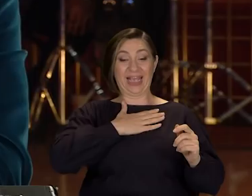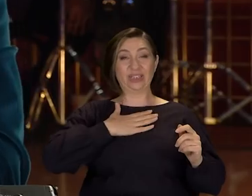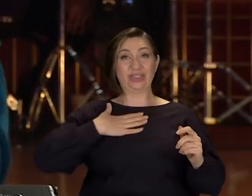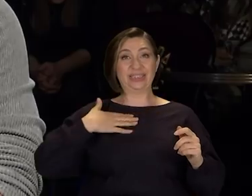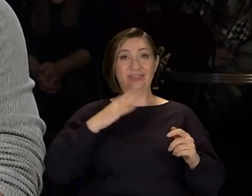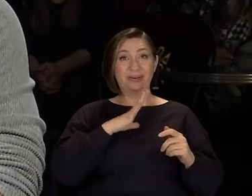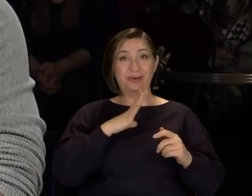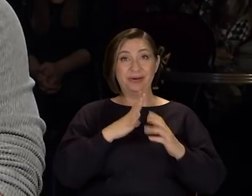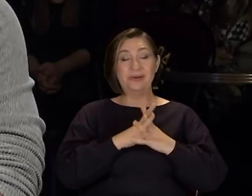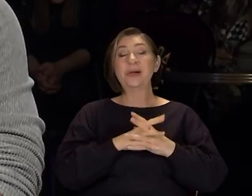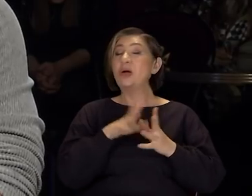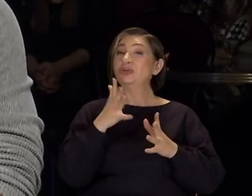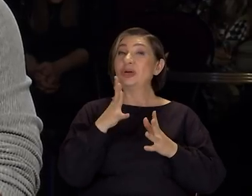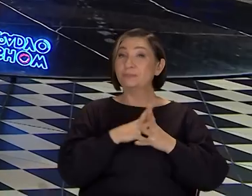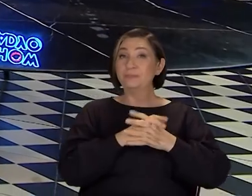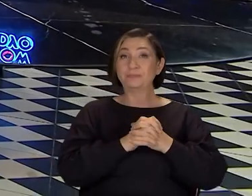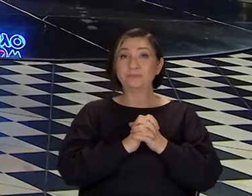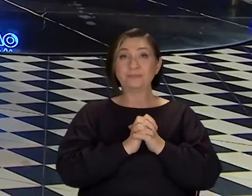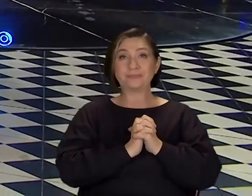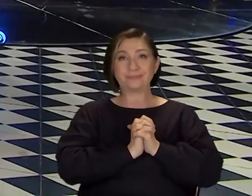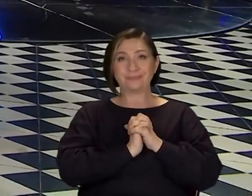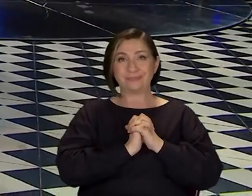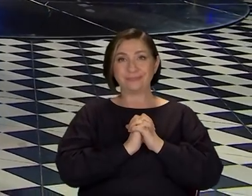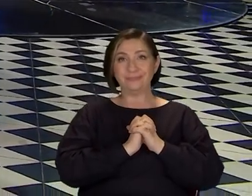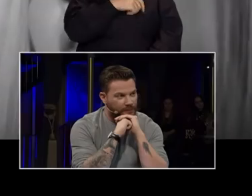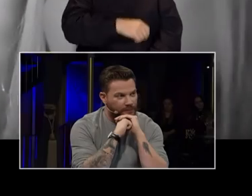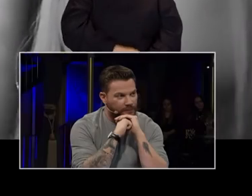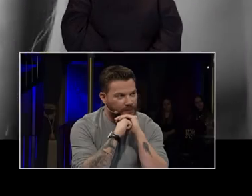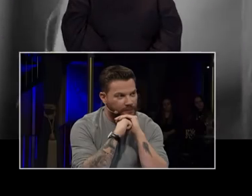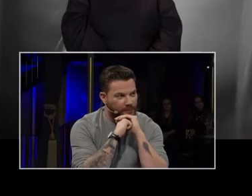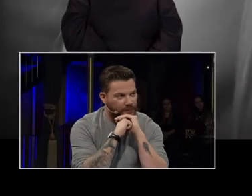var burada. Böyle bir acayip Ayça devam. Ayça gibi. Evet. Ayça gibi bravo.